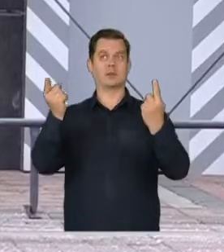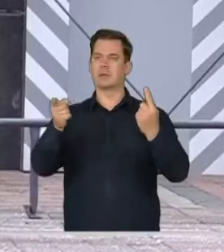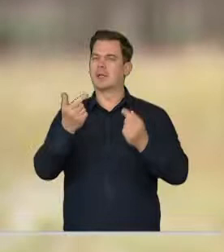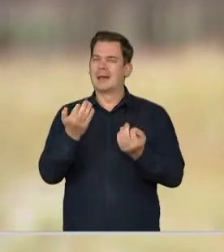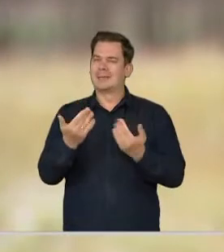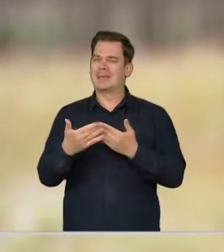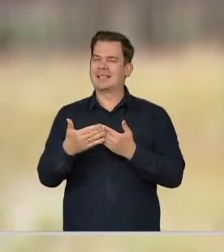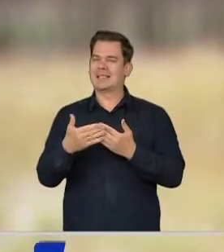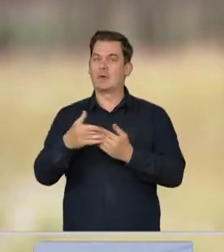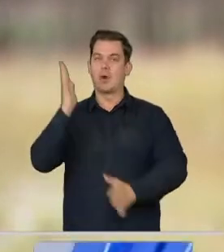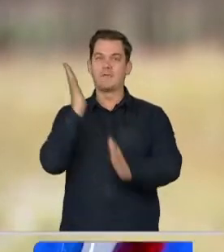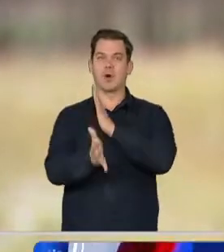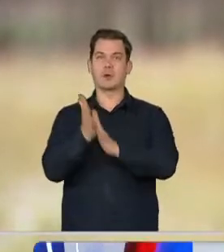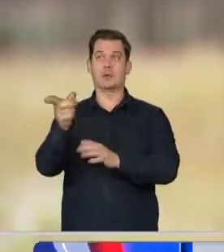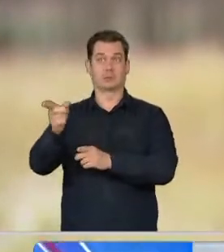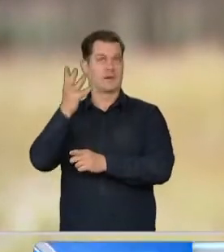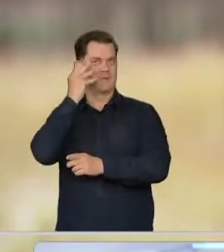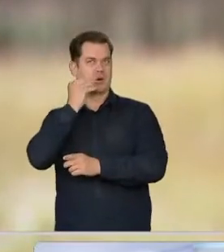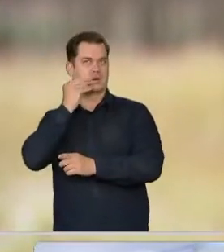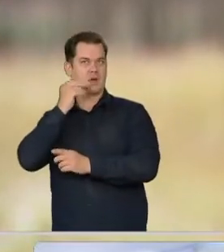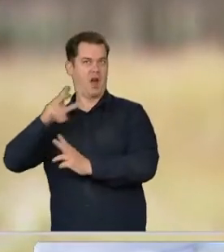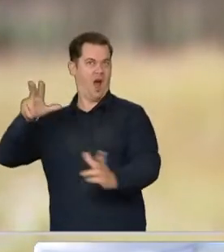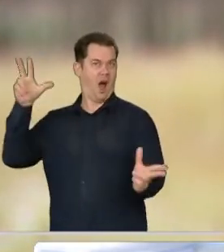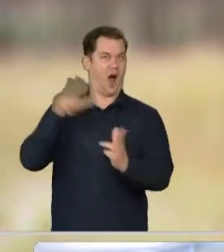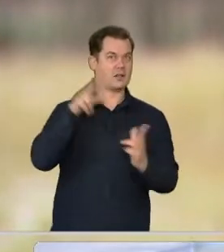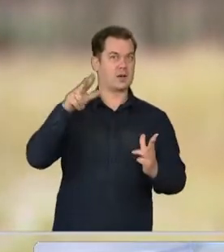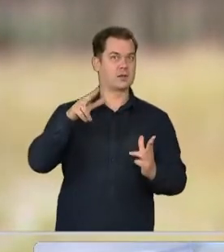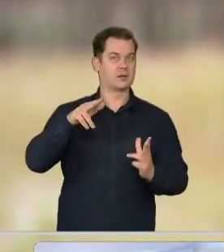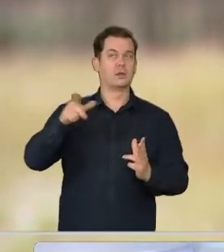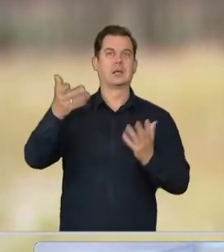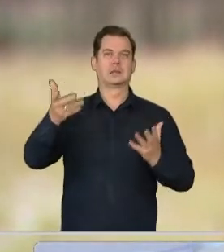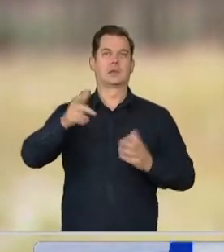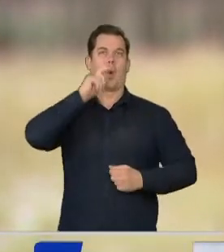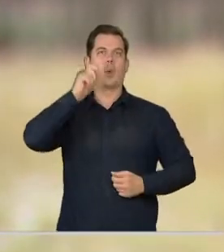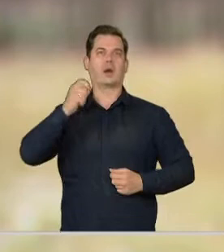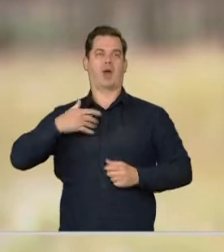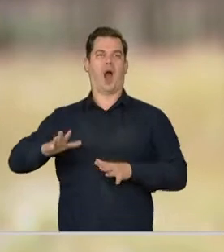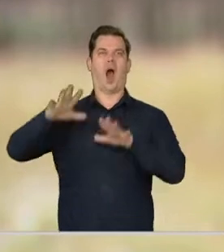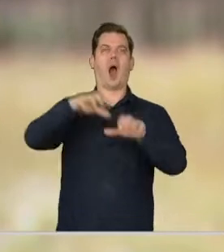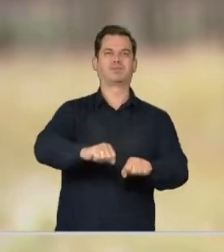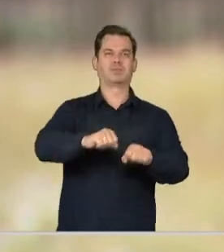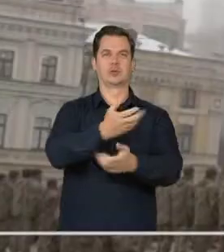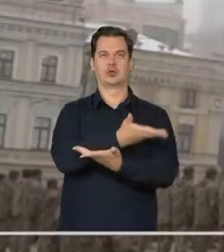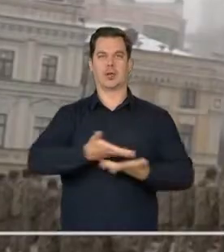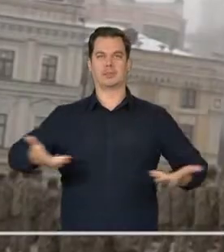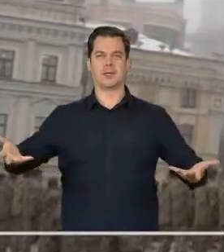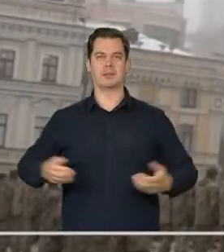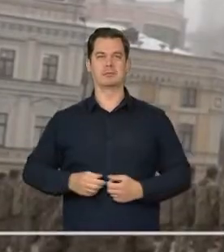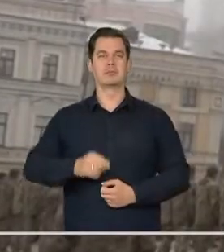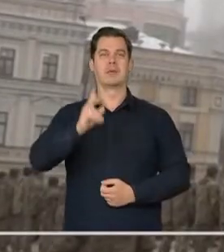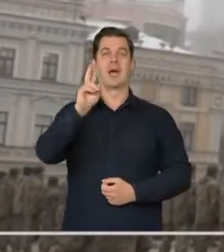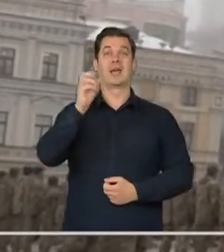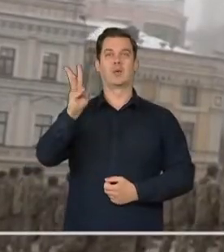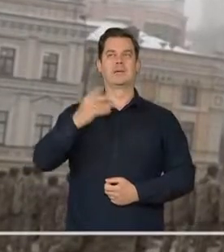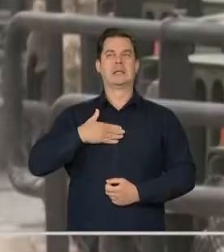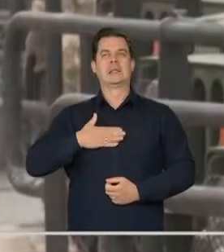wojny. Przygotowywana jest ofensywa po to, żeby w kolejny raz uderzyć na Ukrainę i zagarnąć kolejne obszary. Kijów ma jeszcze